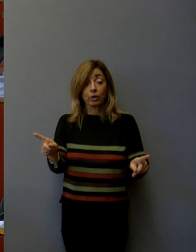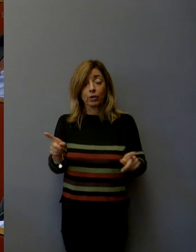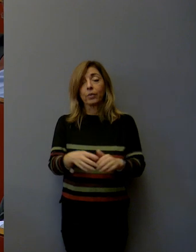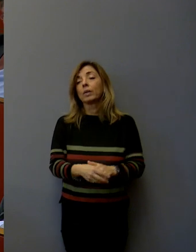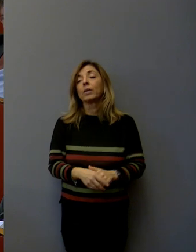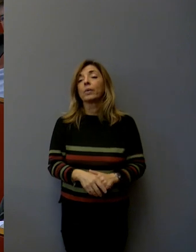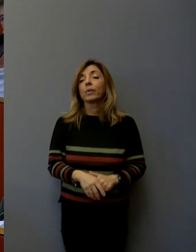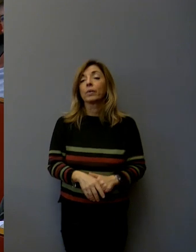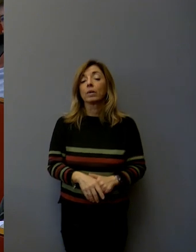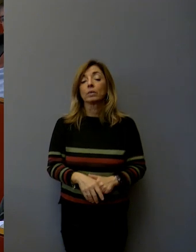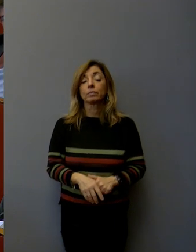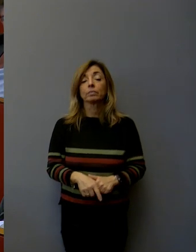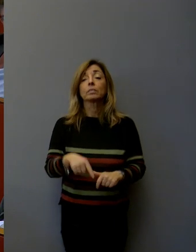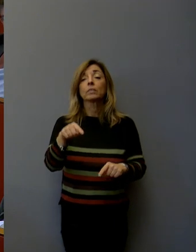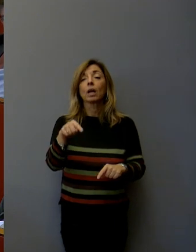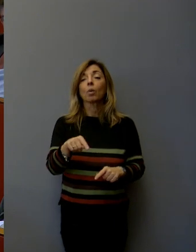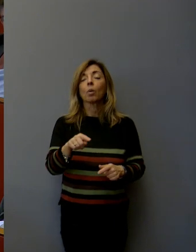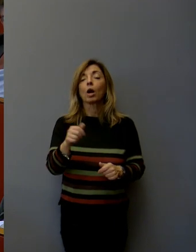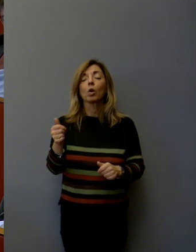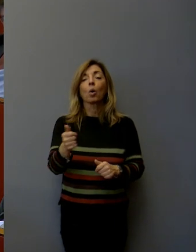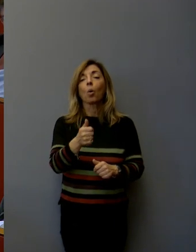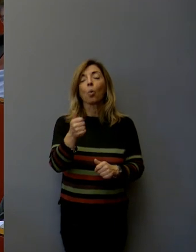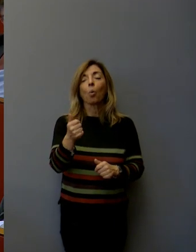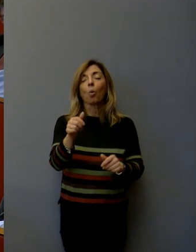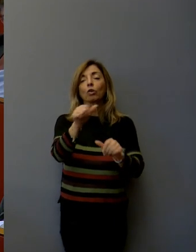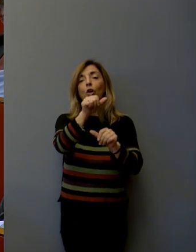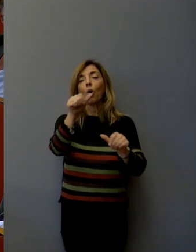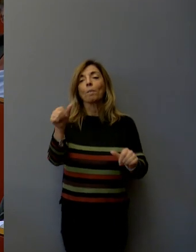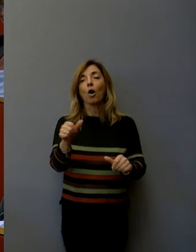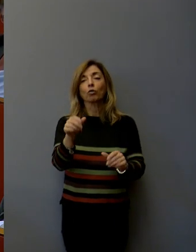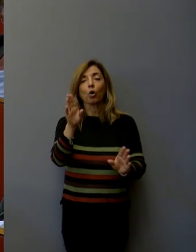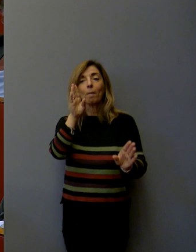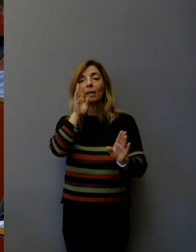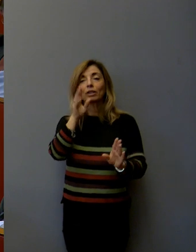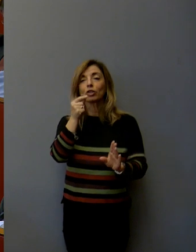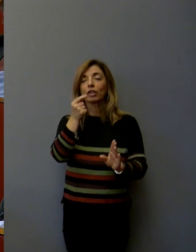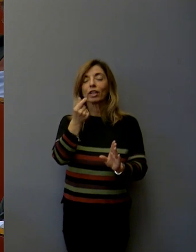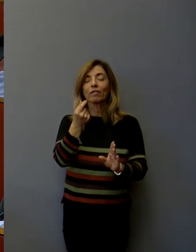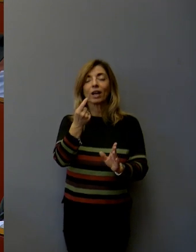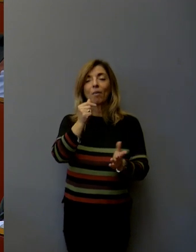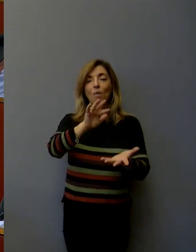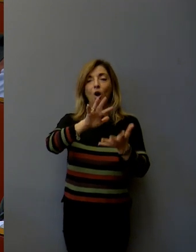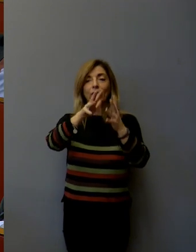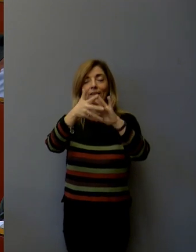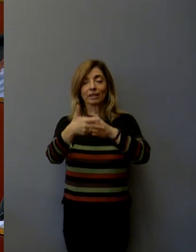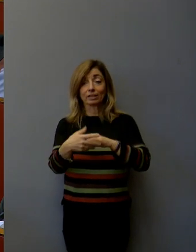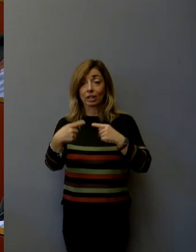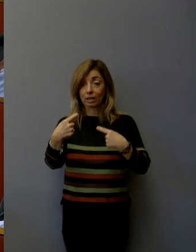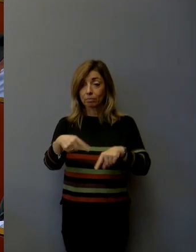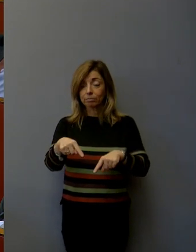Se però monetizzare l'unico modo per avere attenzione Mi piego l'aste sistema e quindi impegno sin da quello aggiunta